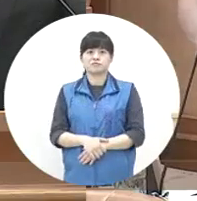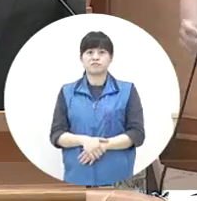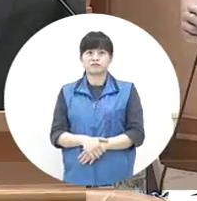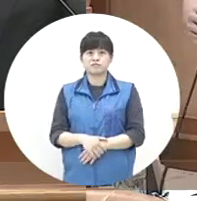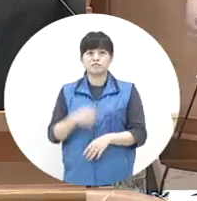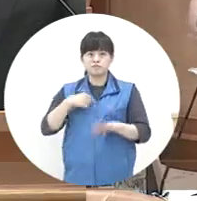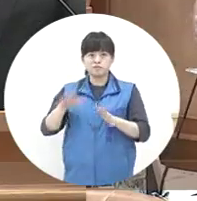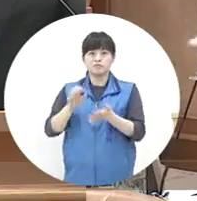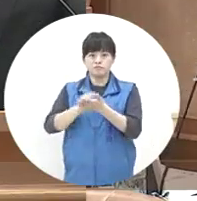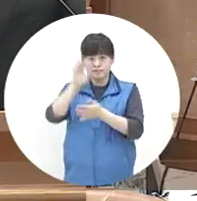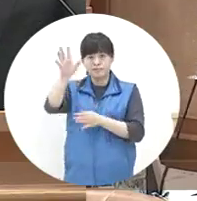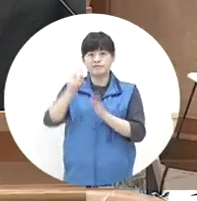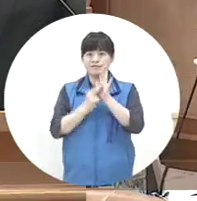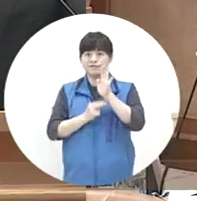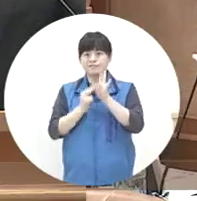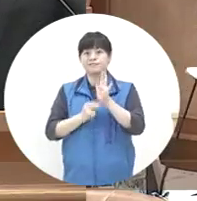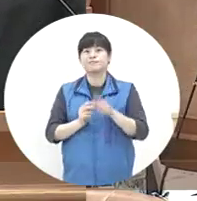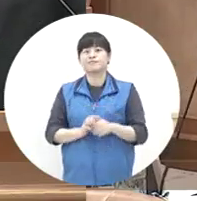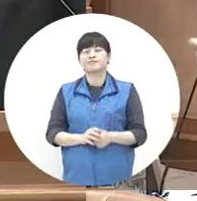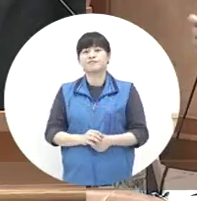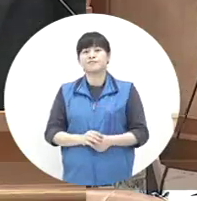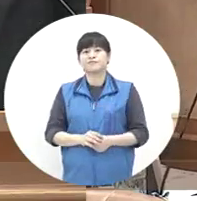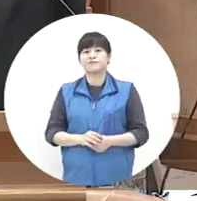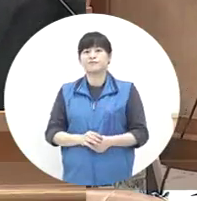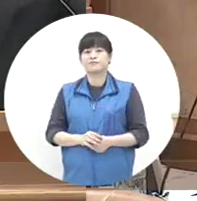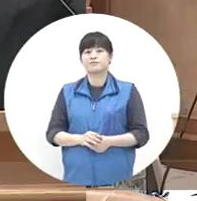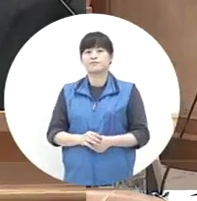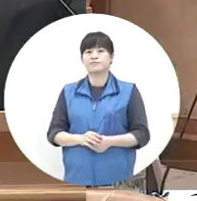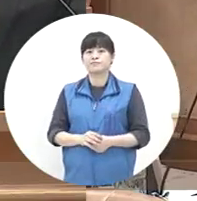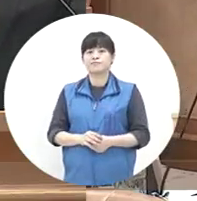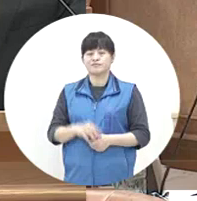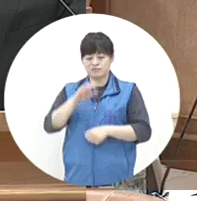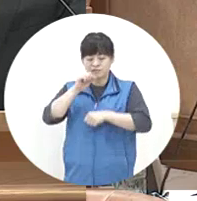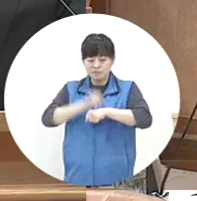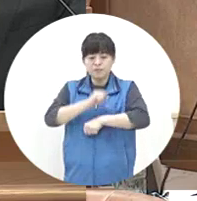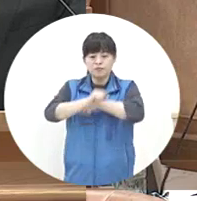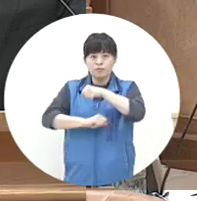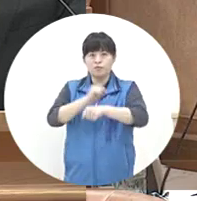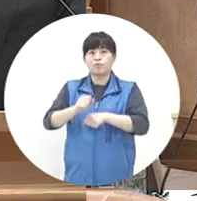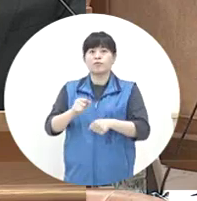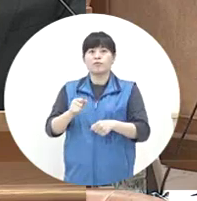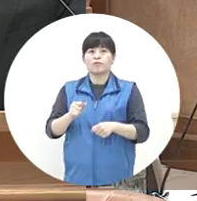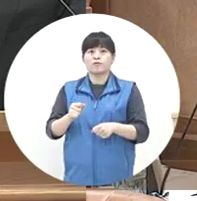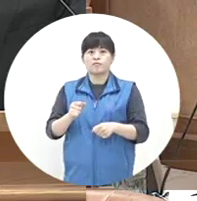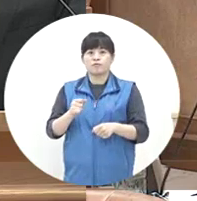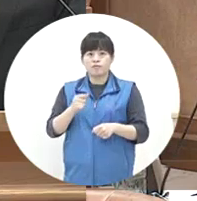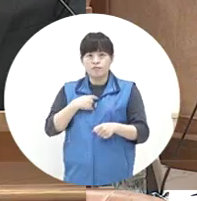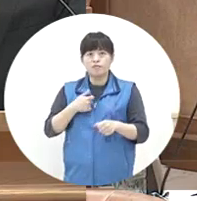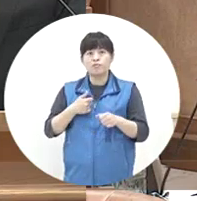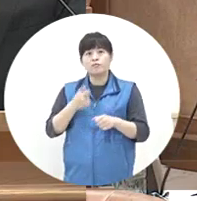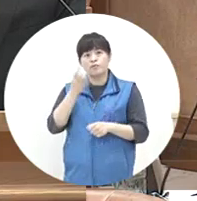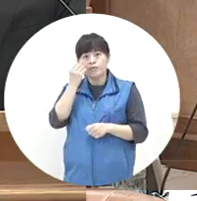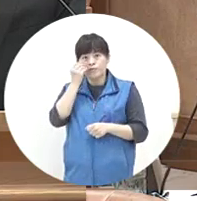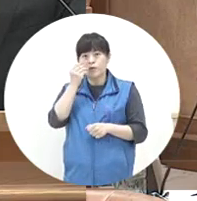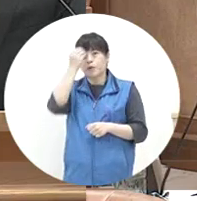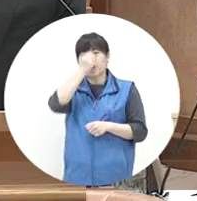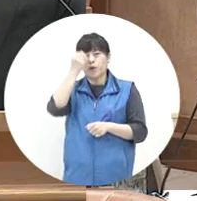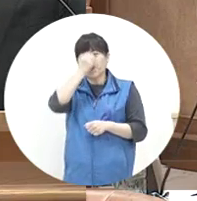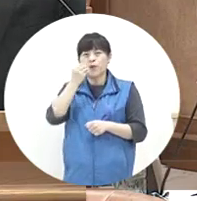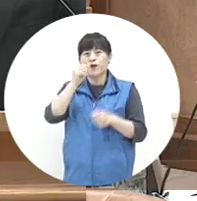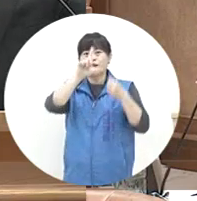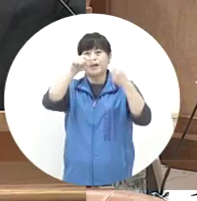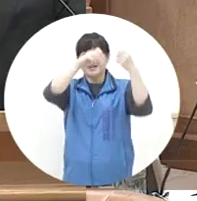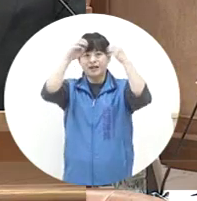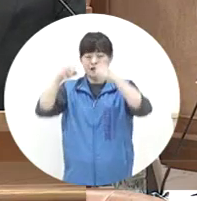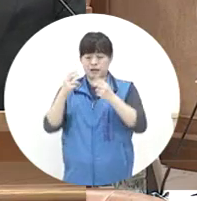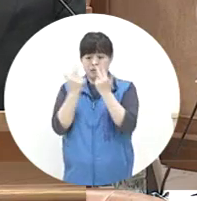说一个说明一下哈，这个办理活动有的是要互惠去看偶像明星。新北市办的